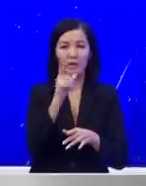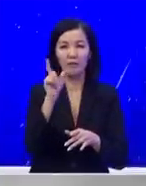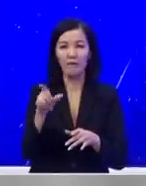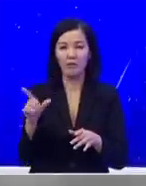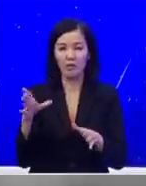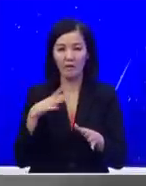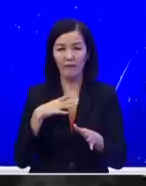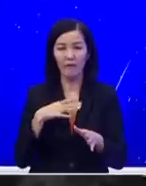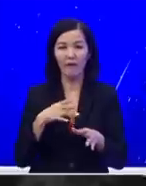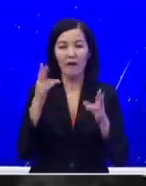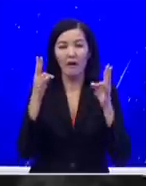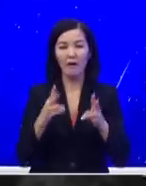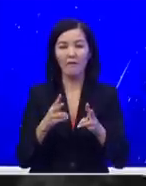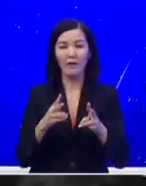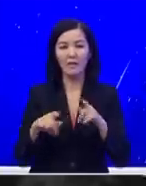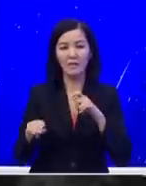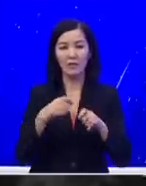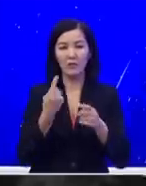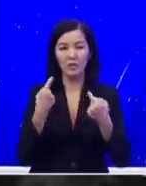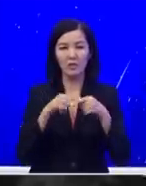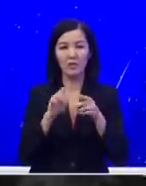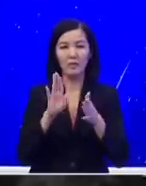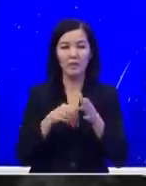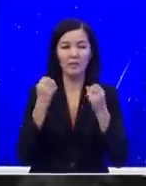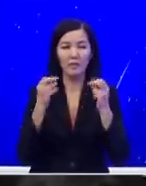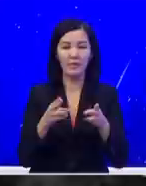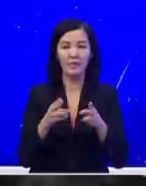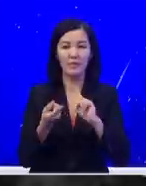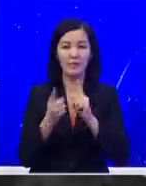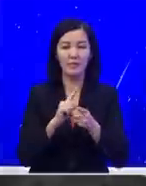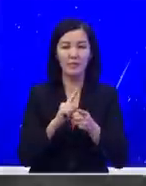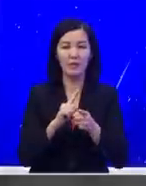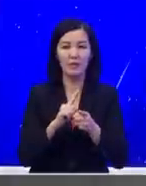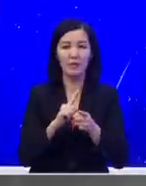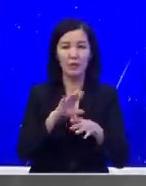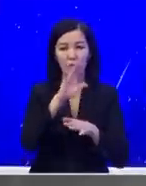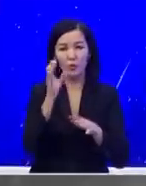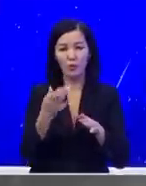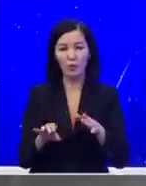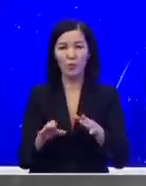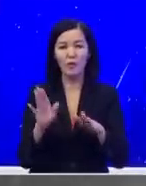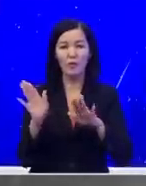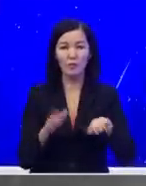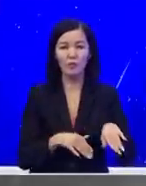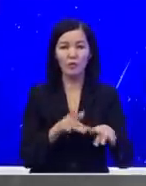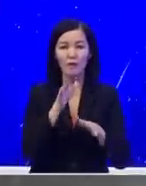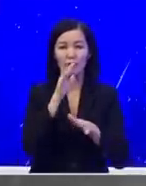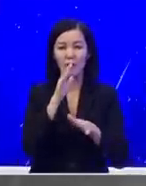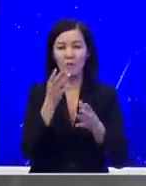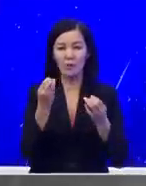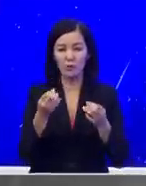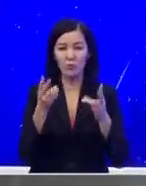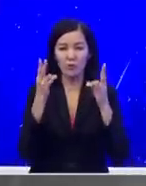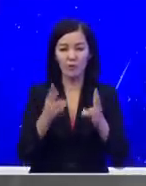горняка. Авария произошла из-за нарушения техники безопасности во время замены вентиляционных труб. Спустя время казахстанцы пережили еще